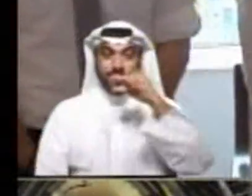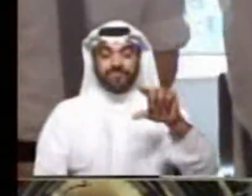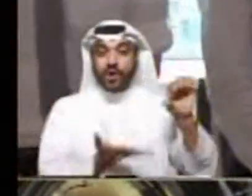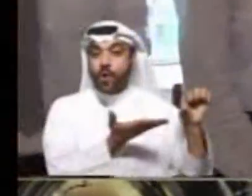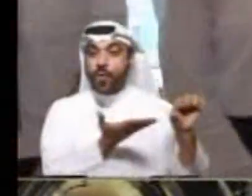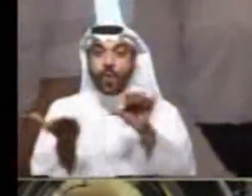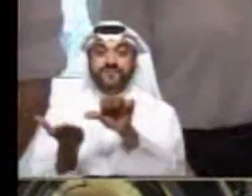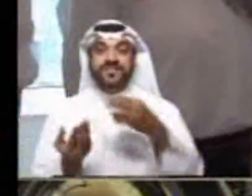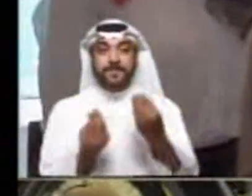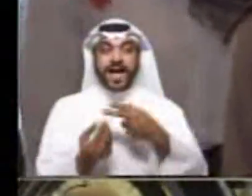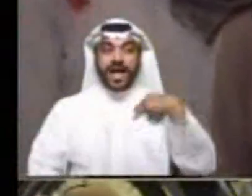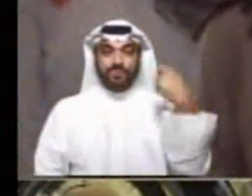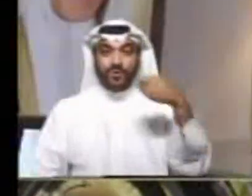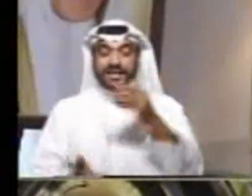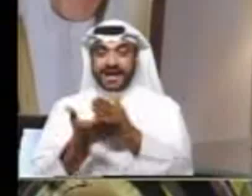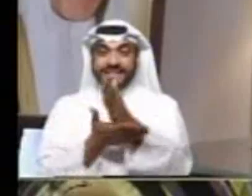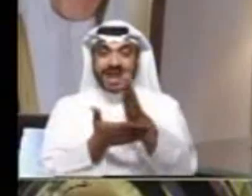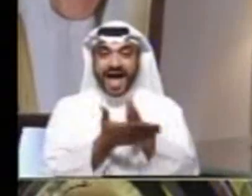وزارة الخارجية الأمريكية.